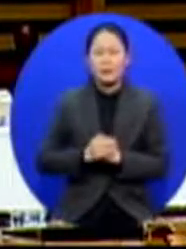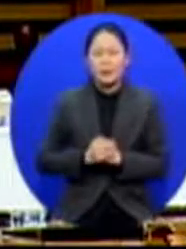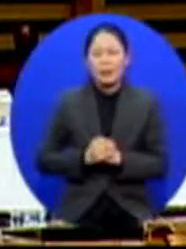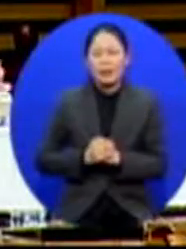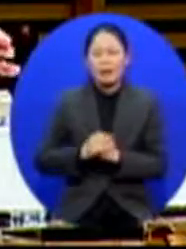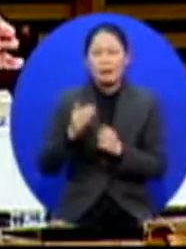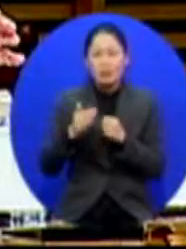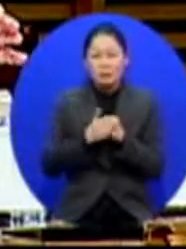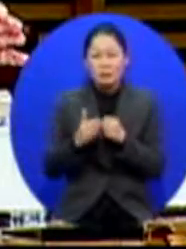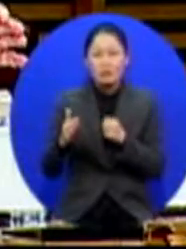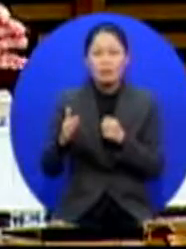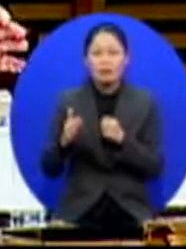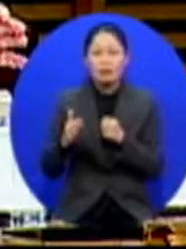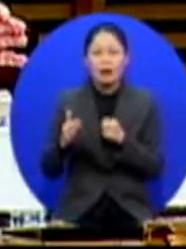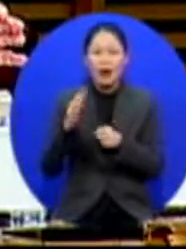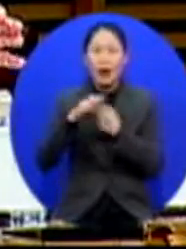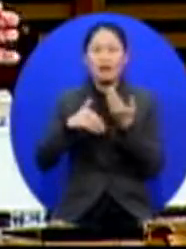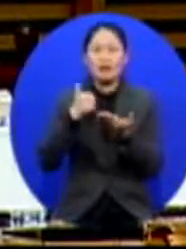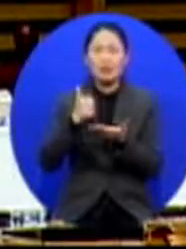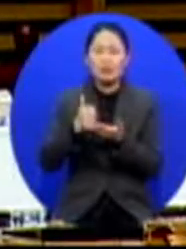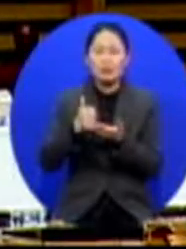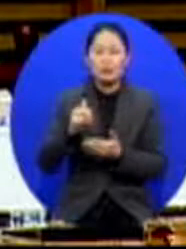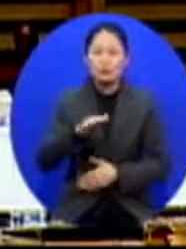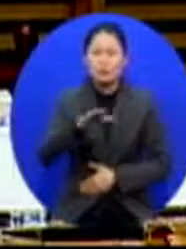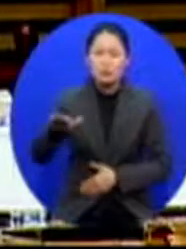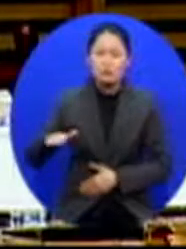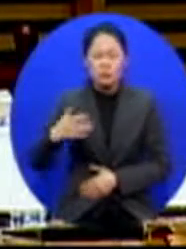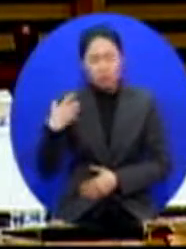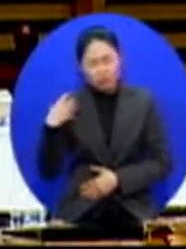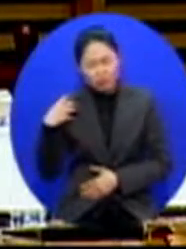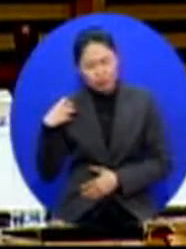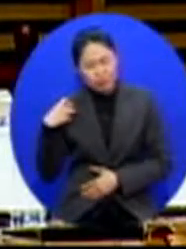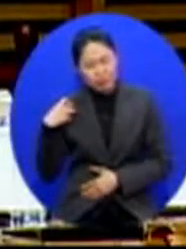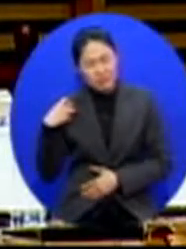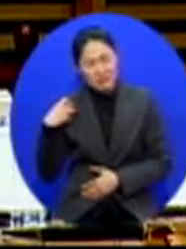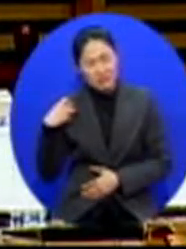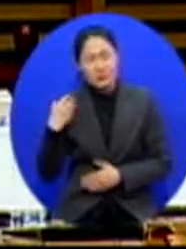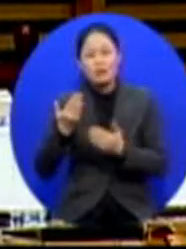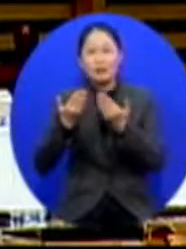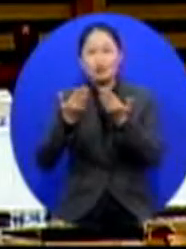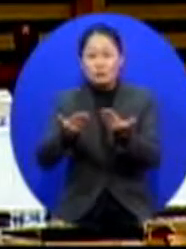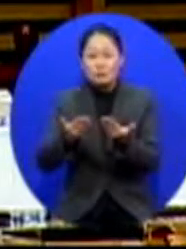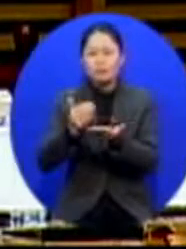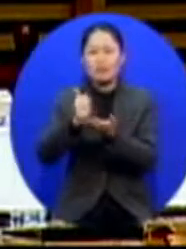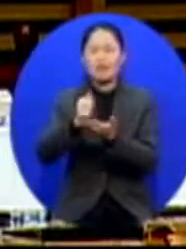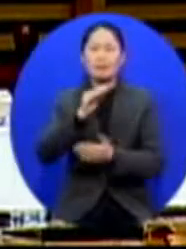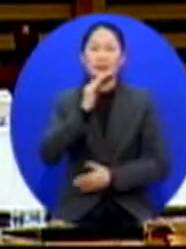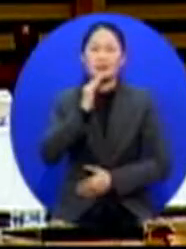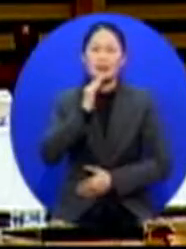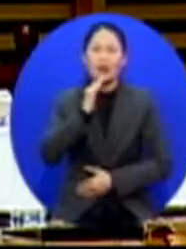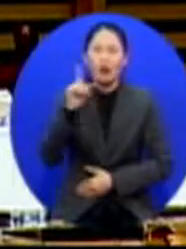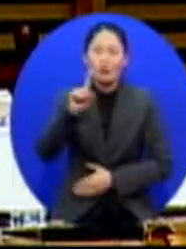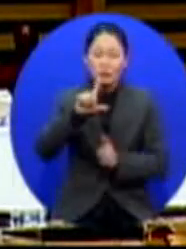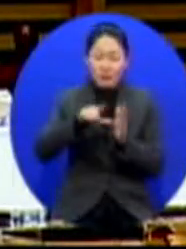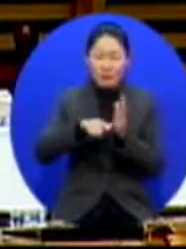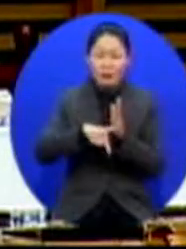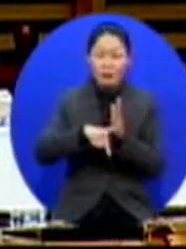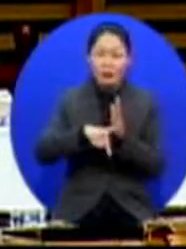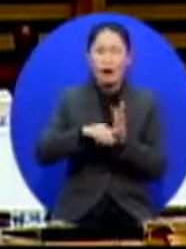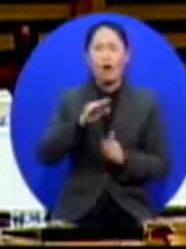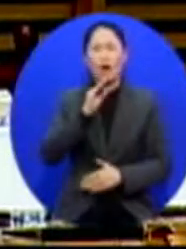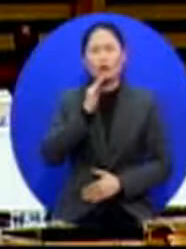그러니까 하나님이 우리를 정말 부담스럽게 하시는 분이신 것은 사실입니다 어떤 때는 아